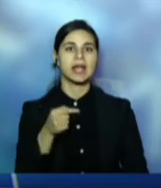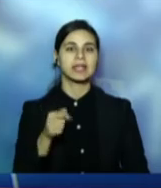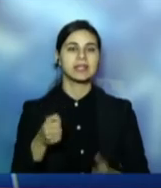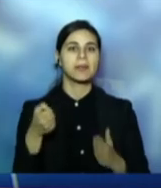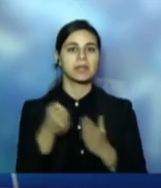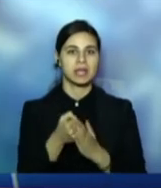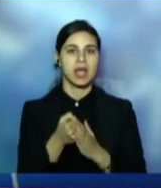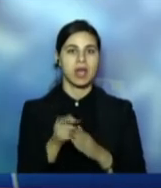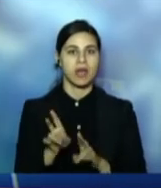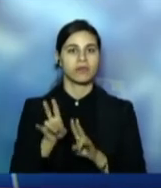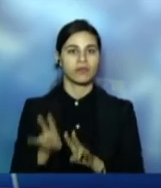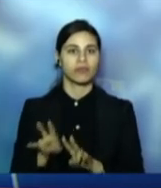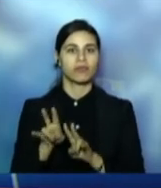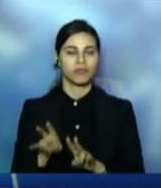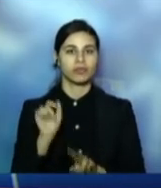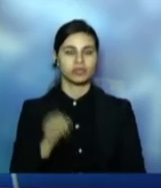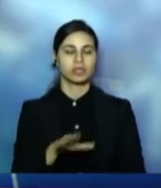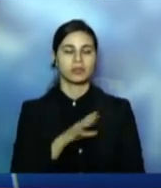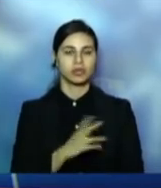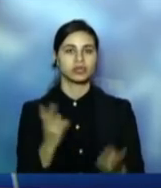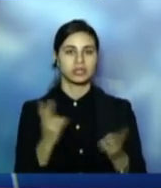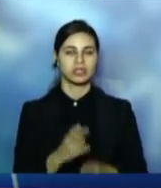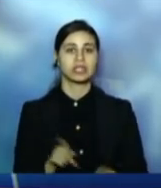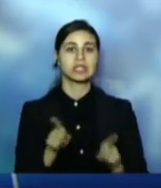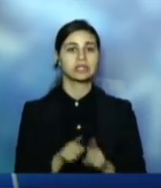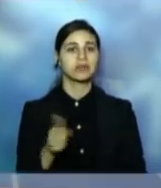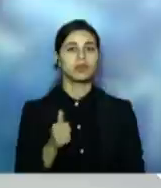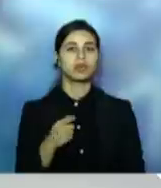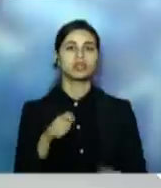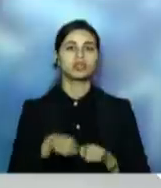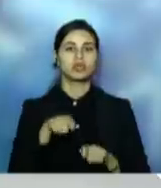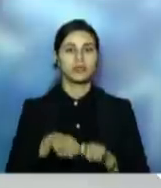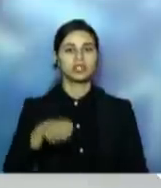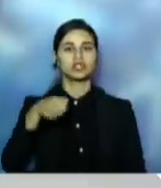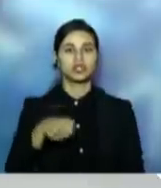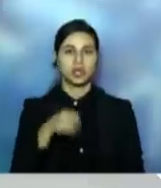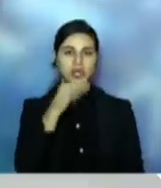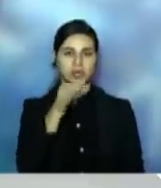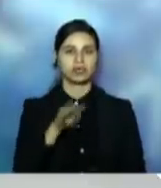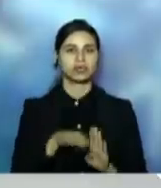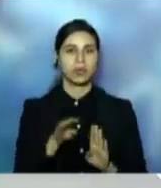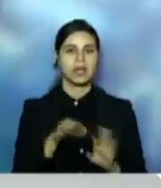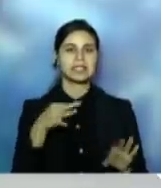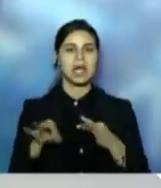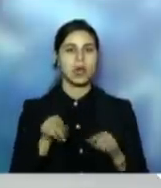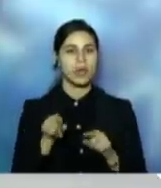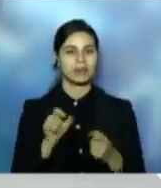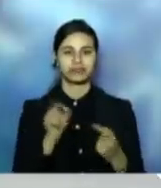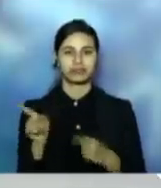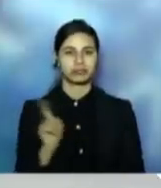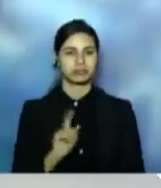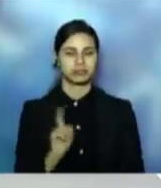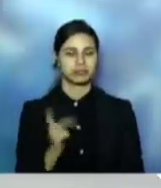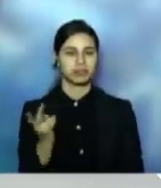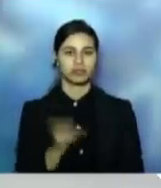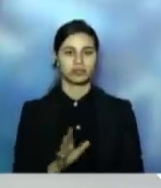წლამდე კი შეიძლება დაჭირდეს. ისევე როგორც ქსოვილის ჩანთას გთავაზობთ იმისათვის, რომ